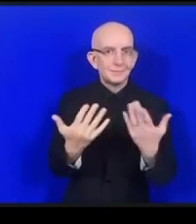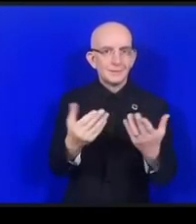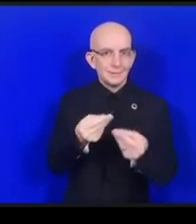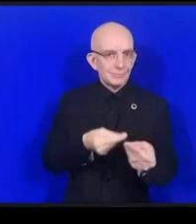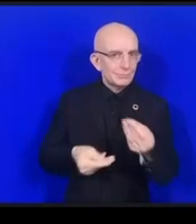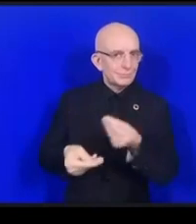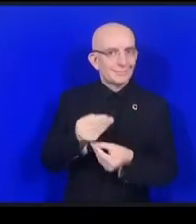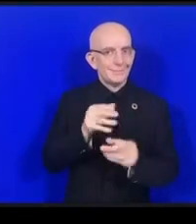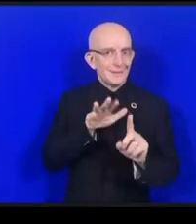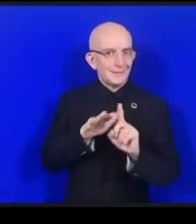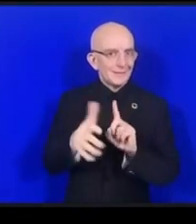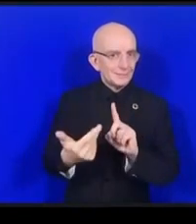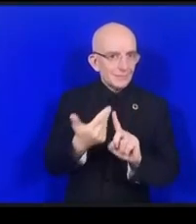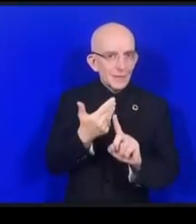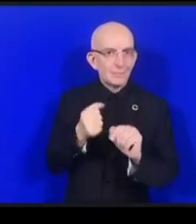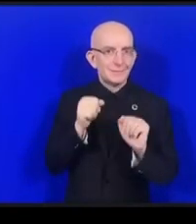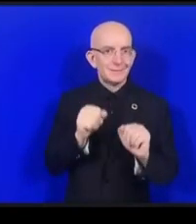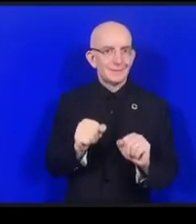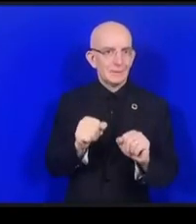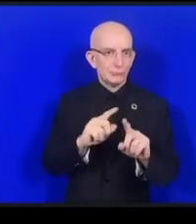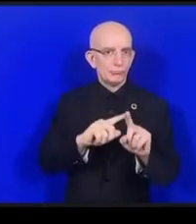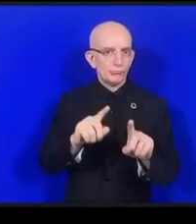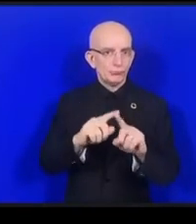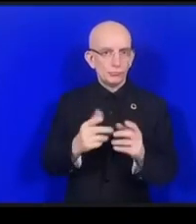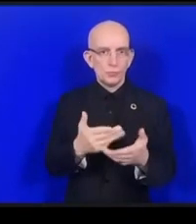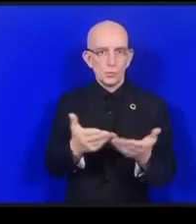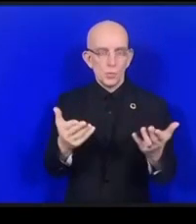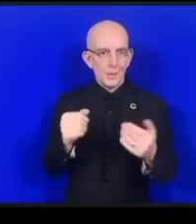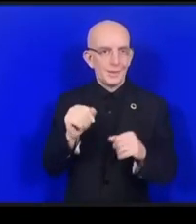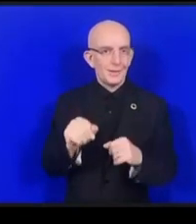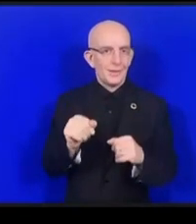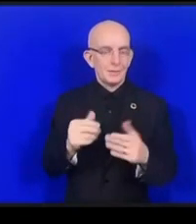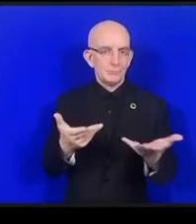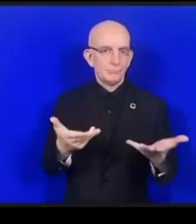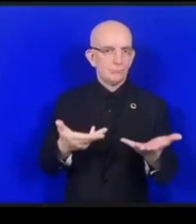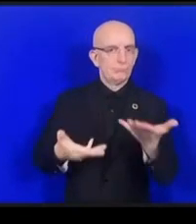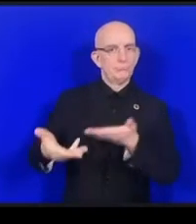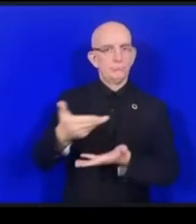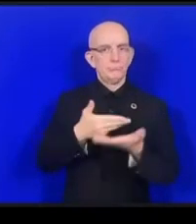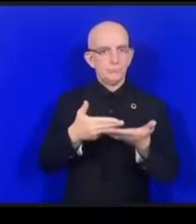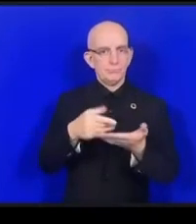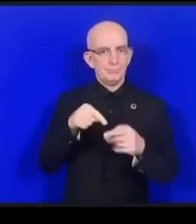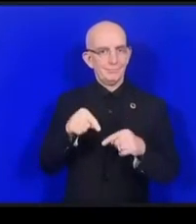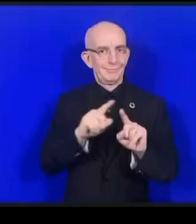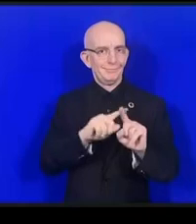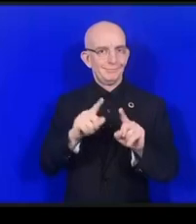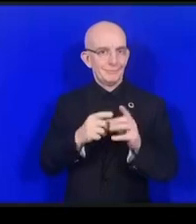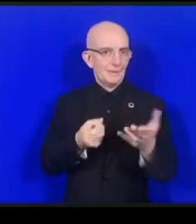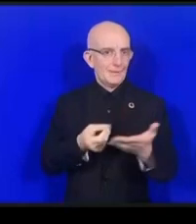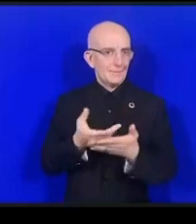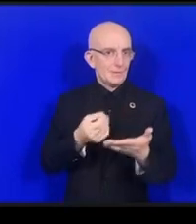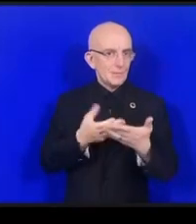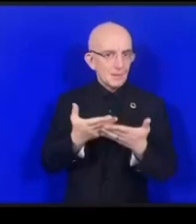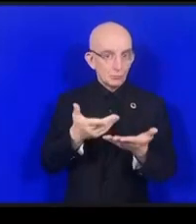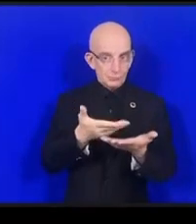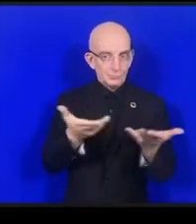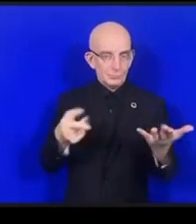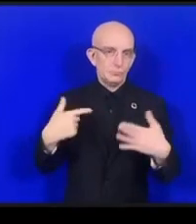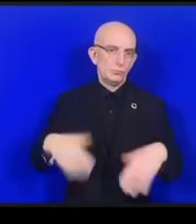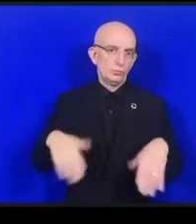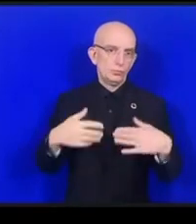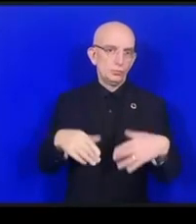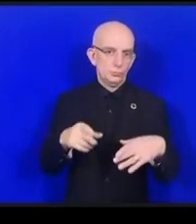обеспечивает свободный Поток информации многие из вас находятся здесь сегодня потому что вы занимаетесь такими важными